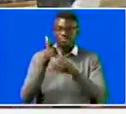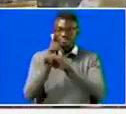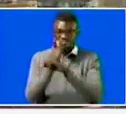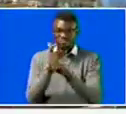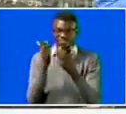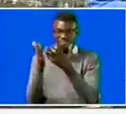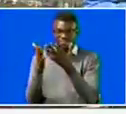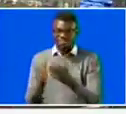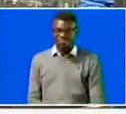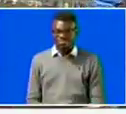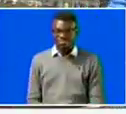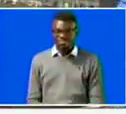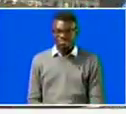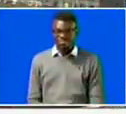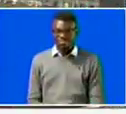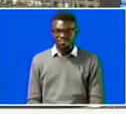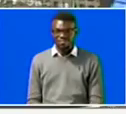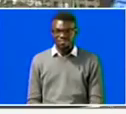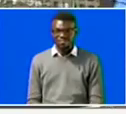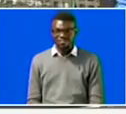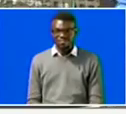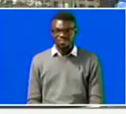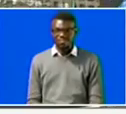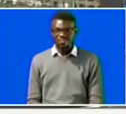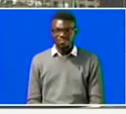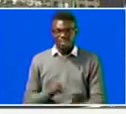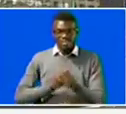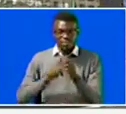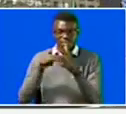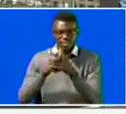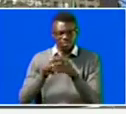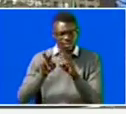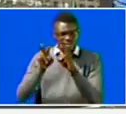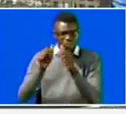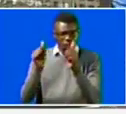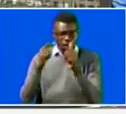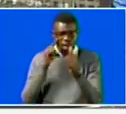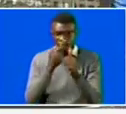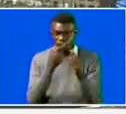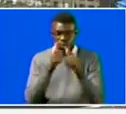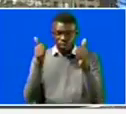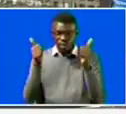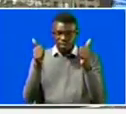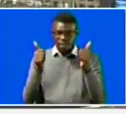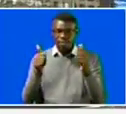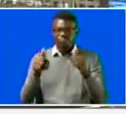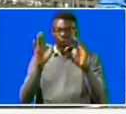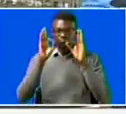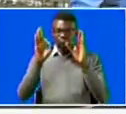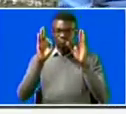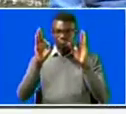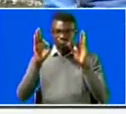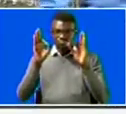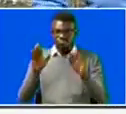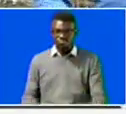Acha nikuweke tu mtaani. Sasa ukianza, waona vizuri, macho yako sawa? Naona vizuri. Aha, uzee bado hujaingia.